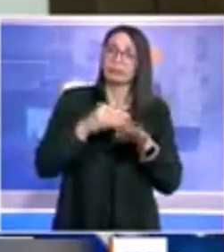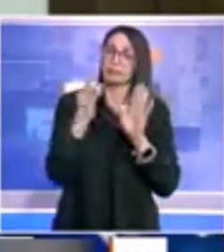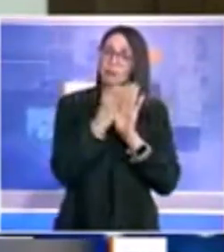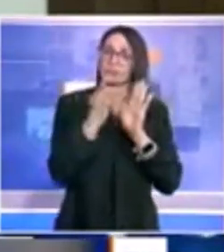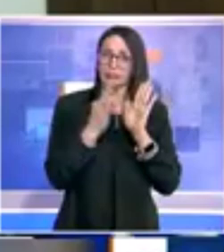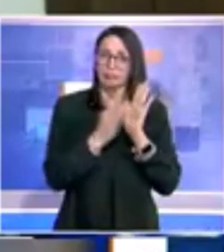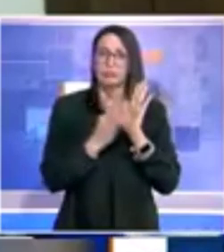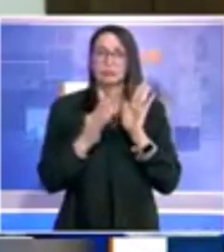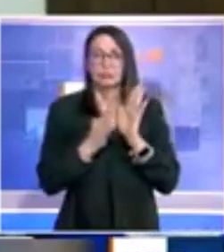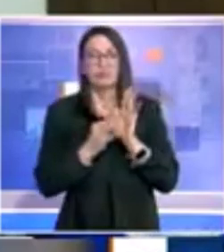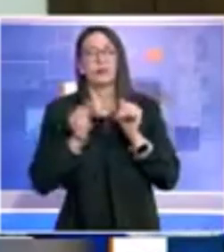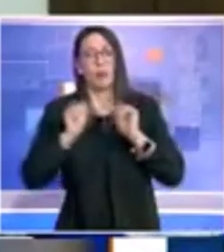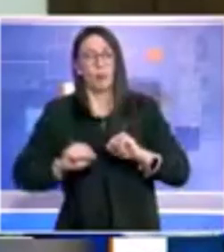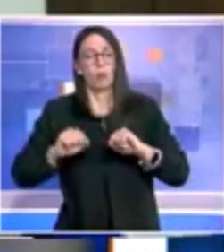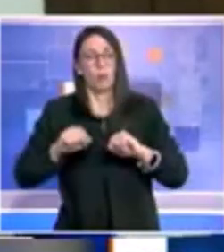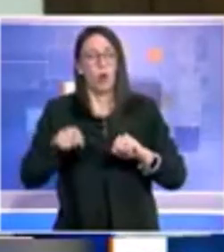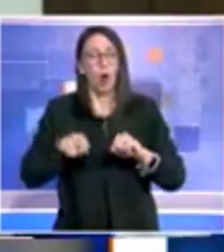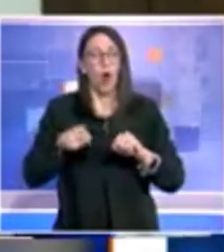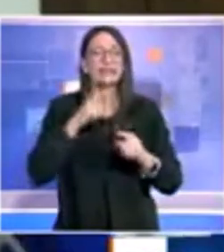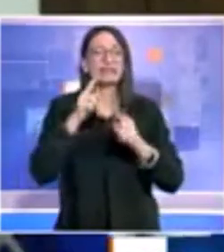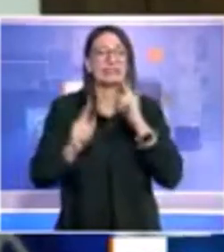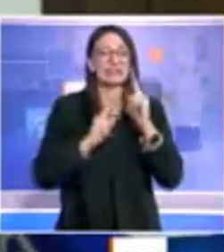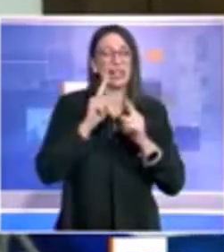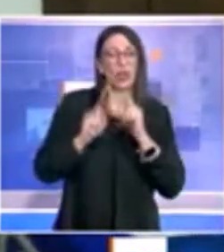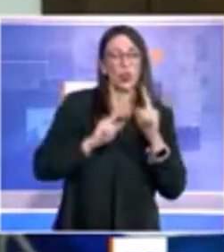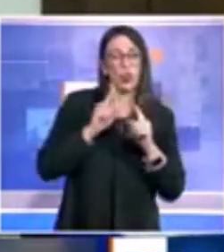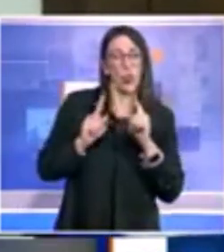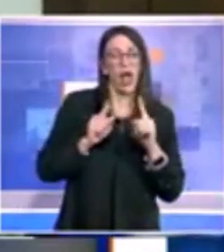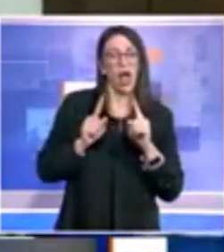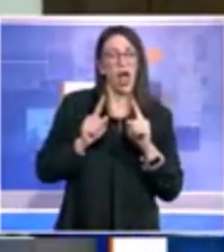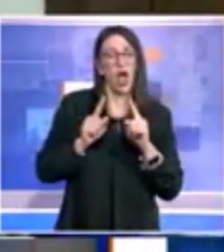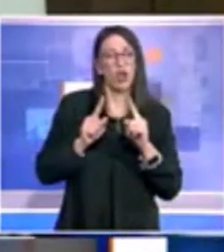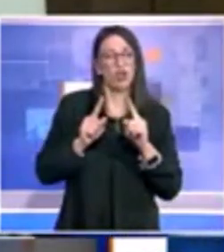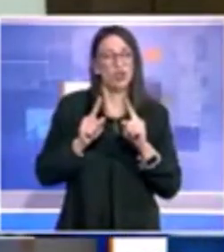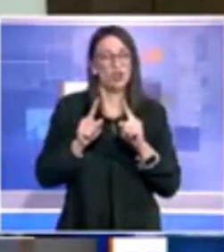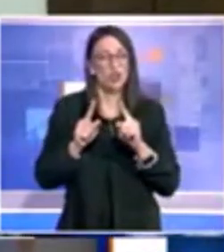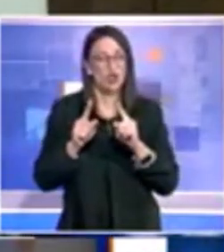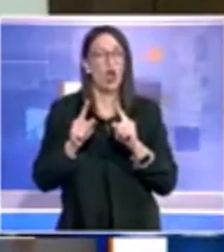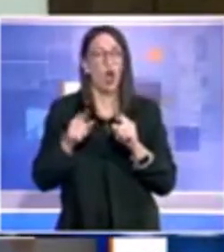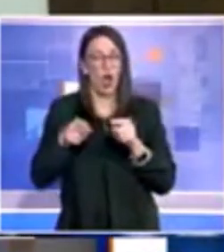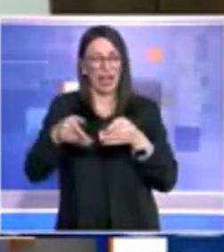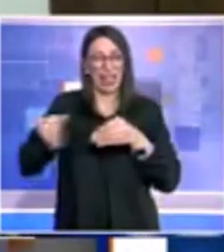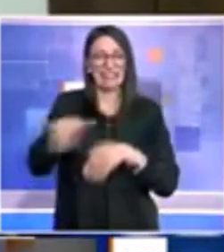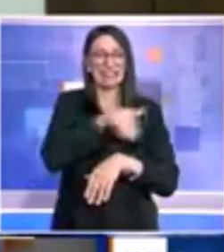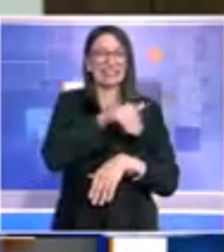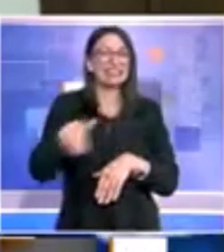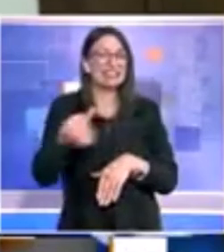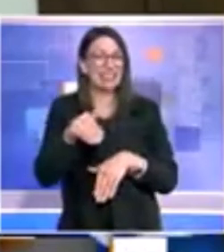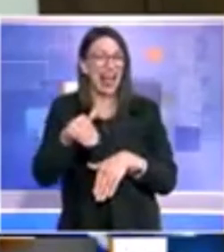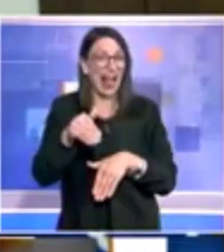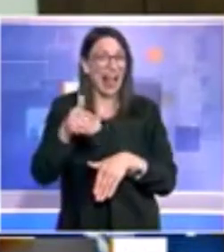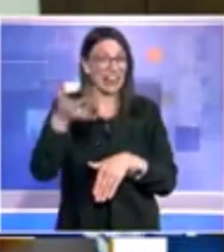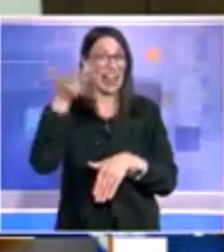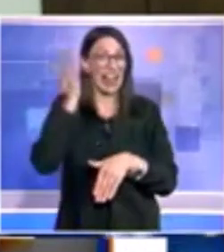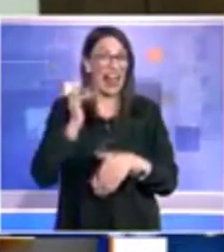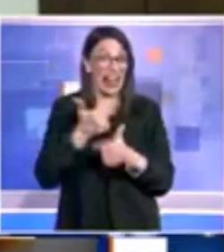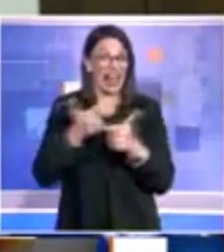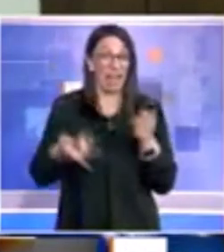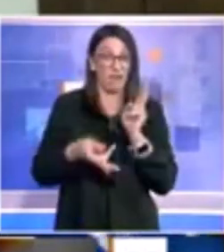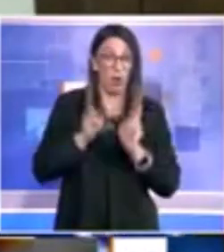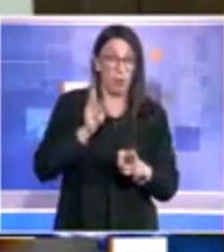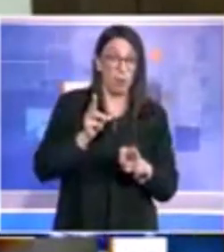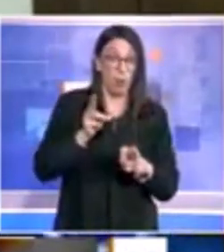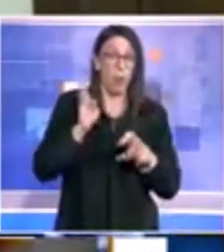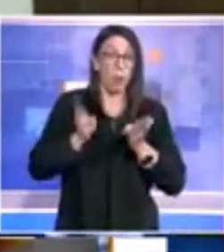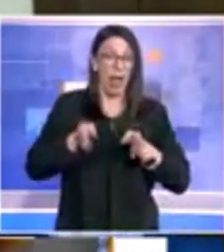che consentono di attualizzare il quadro della come dire Situazione delle strade Maggiore pericolosità e questo